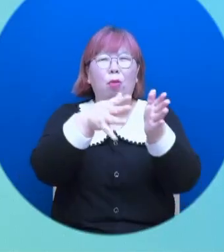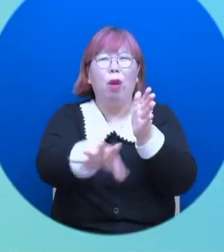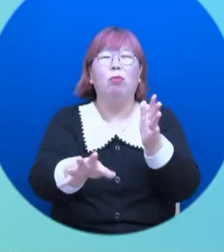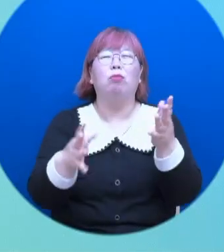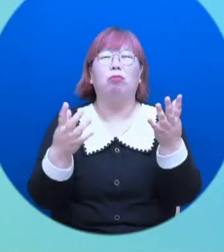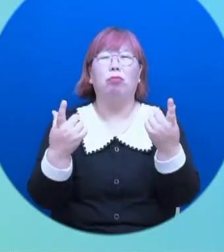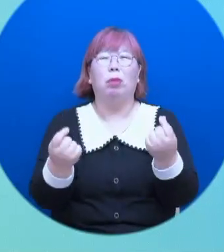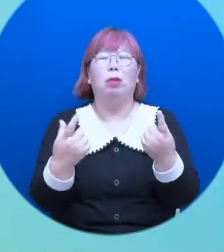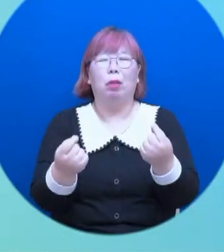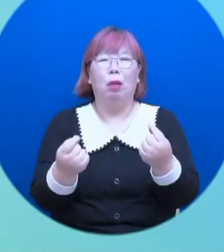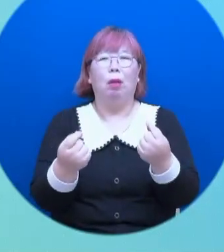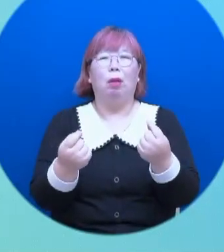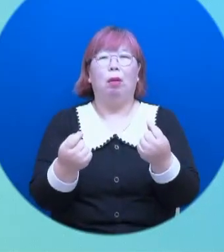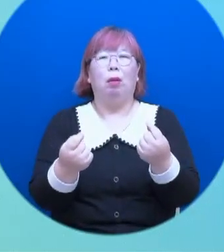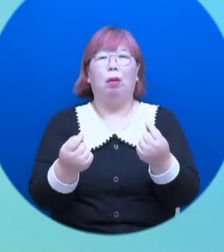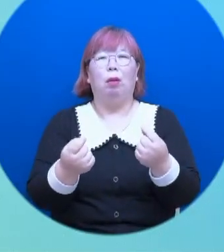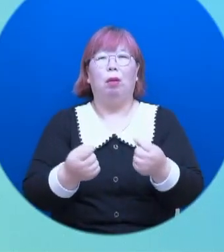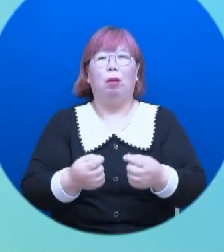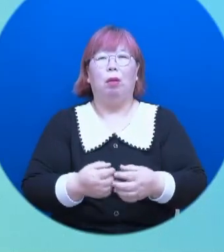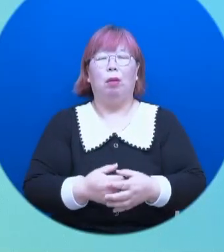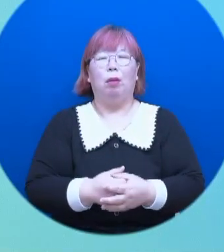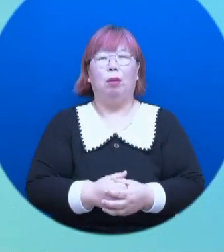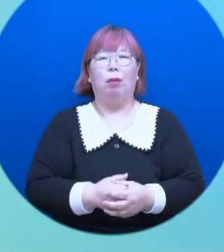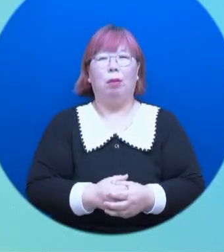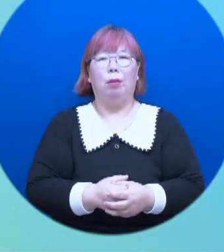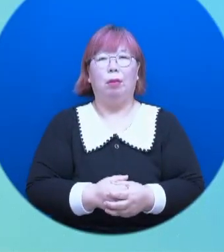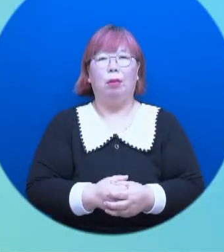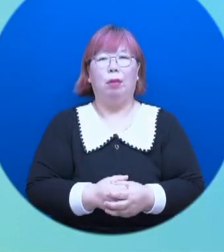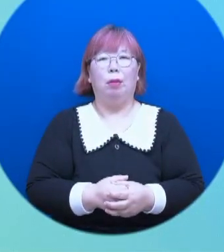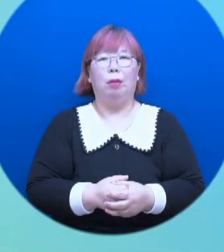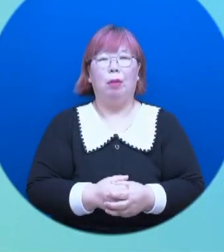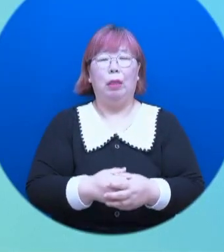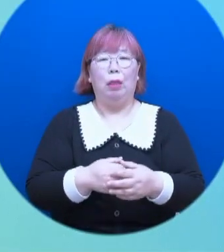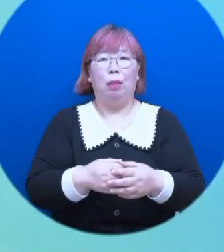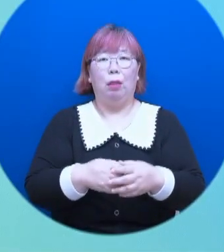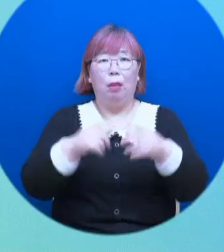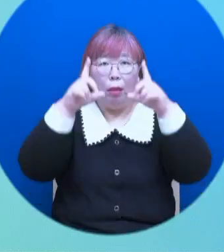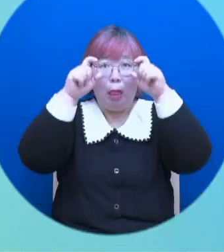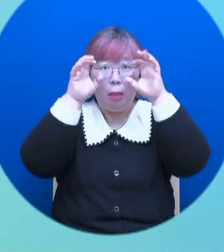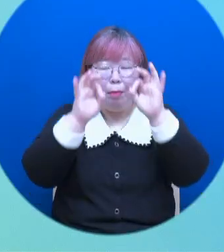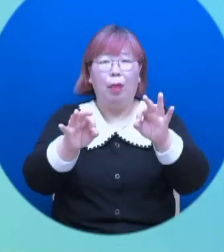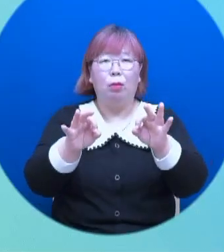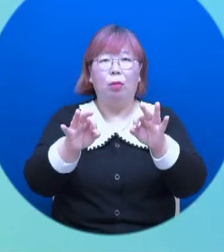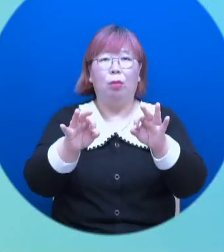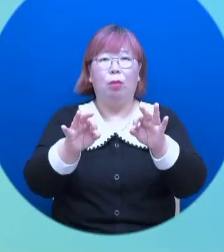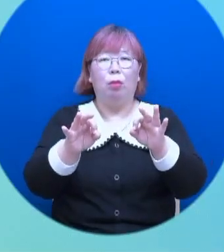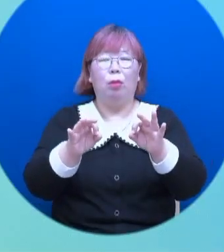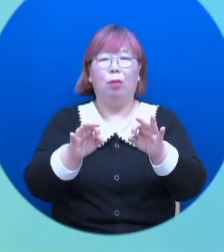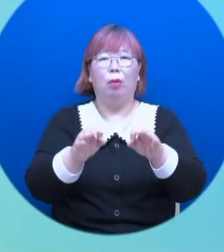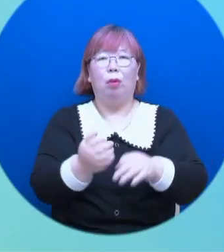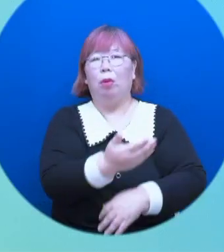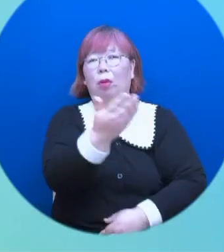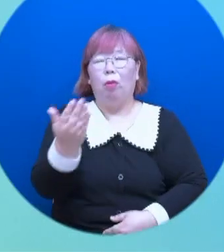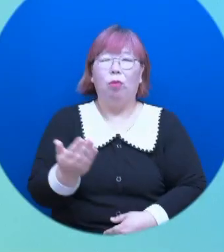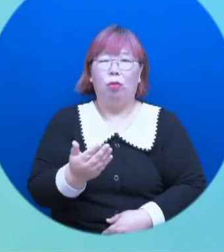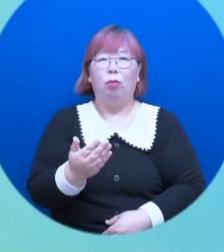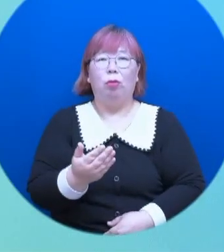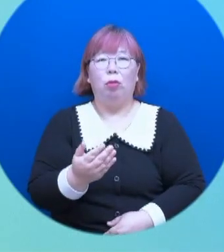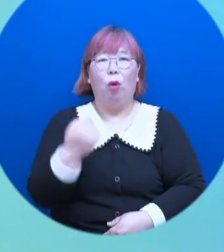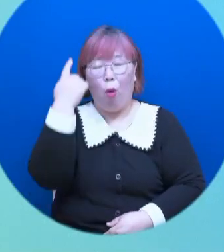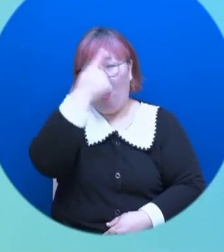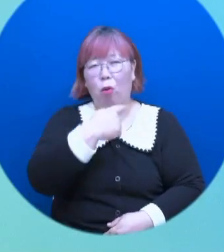같아요. 그렇게 말을 합니다. 사진 보셨죠? 괴물 아니잖아요.